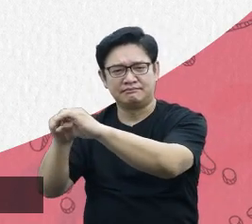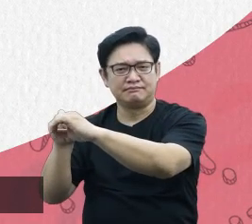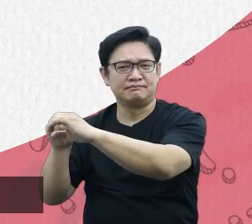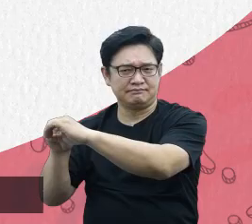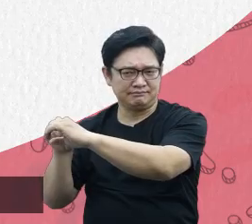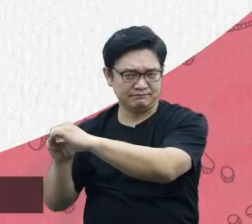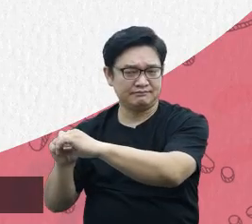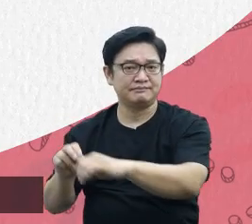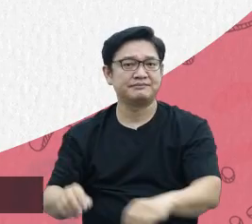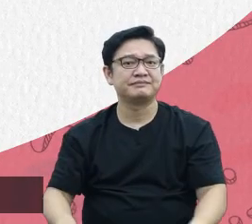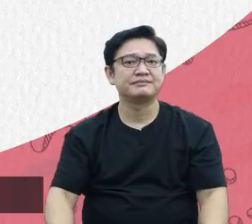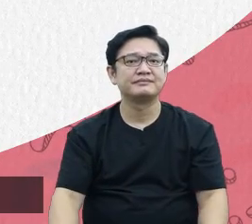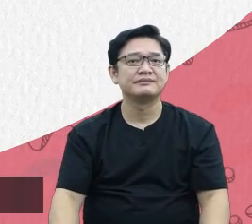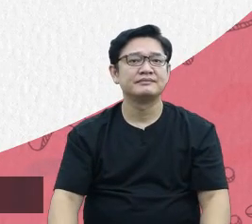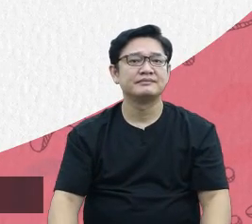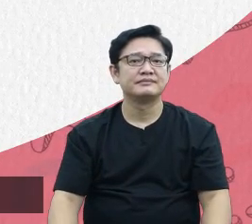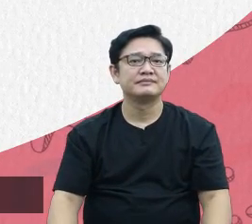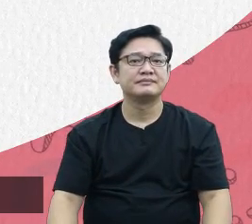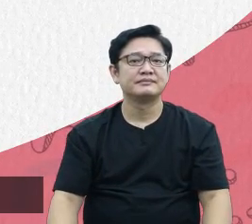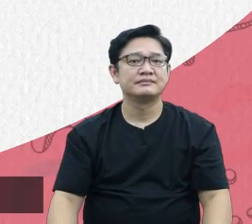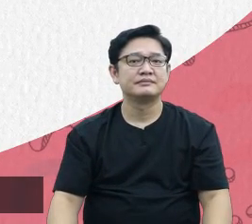모두 뺍니다.